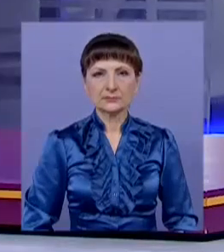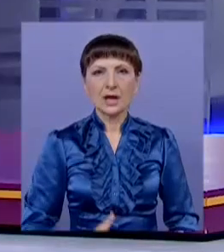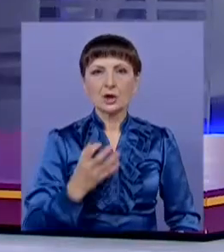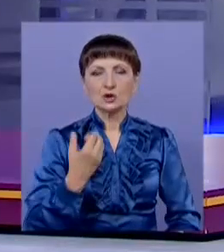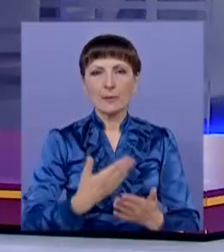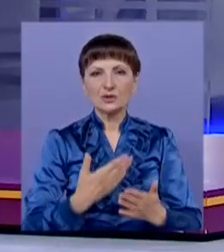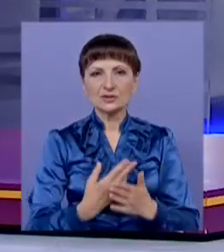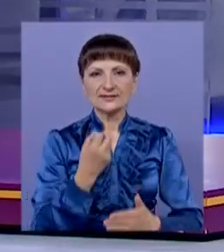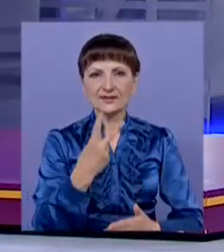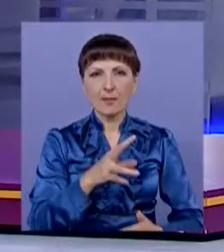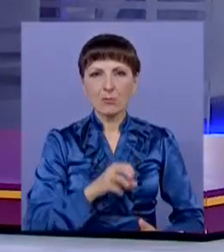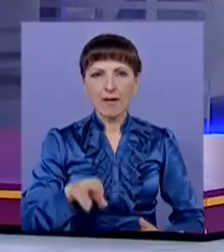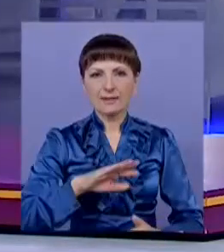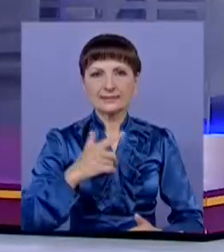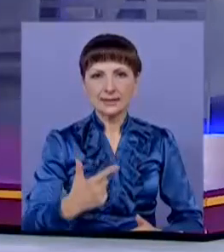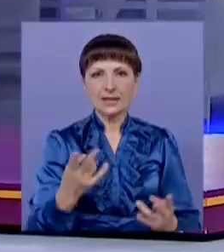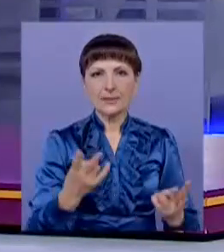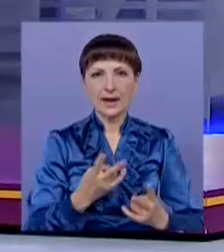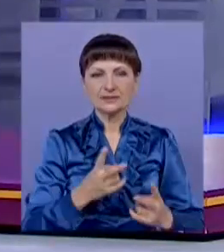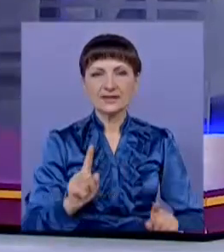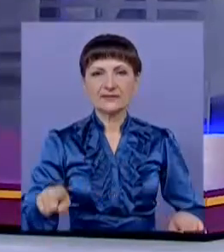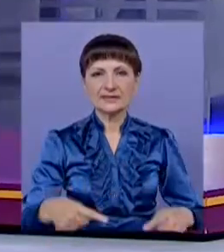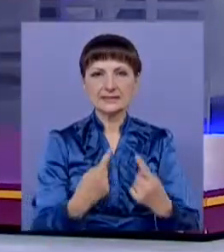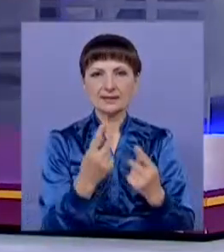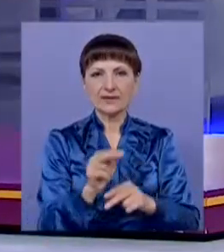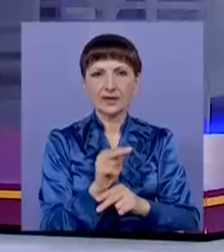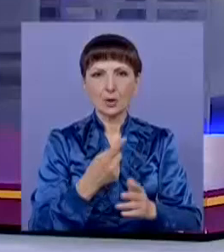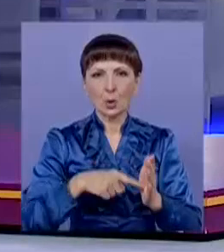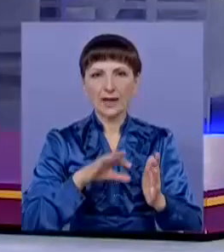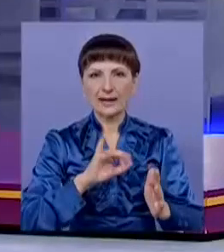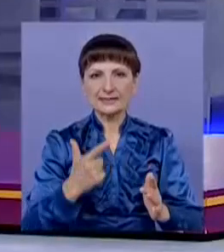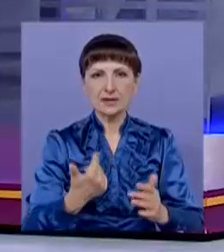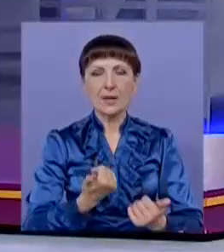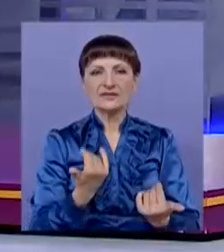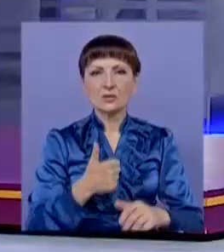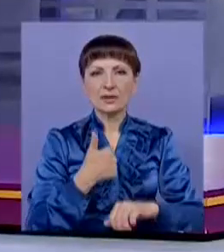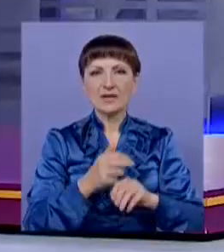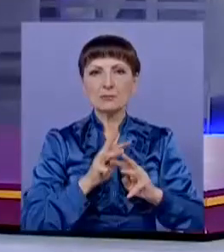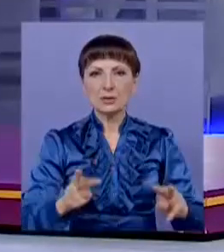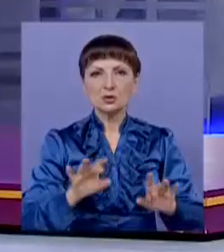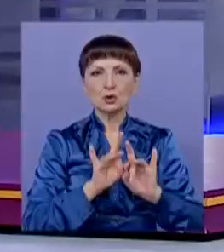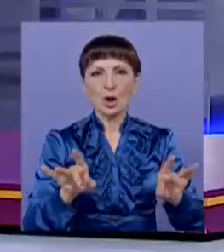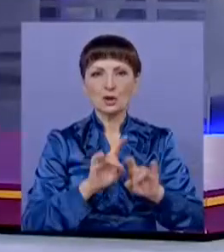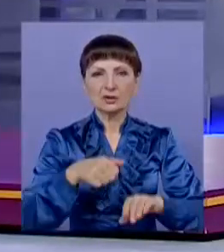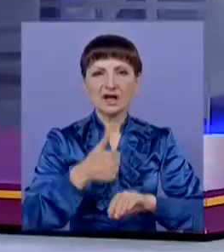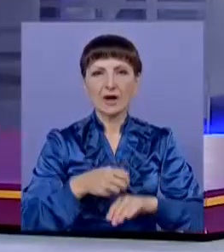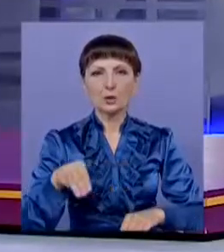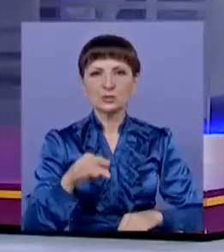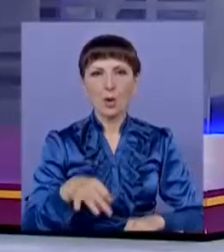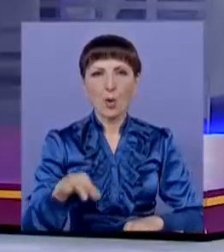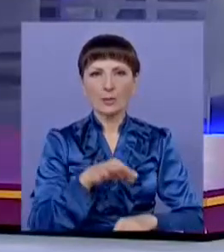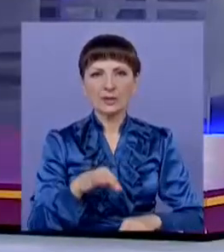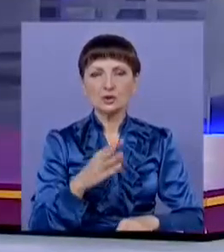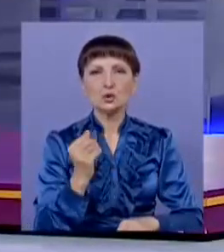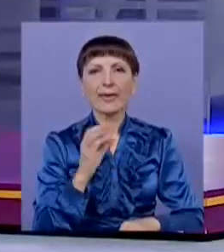Еще почти 12 миллиардов тенге необходимо для восстановления Арыся. Об этом сегодня премьер-министру доложил глава Туркестанской области